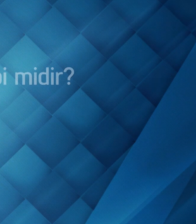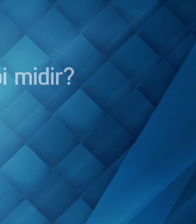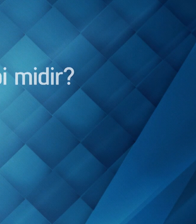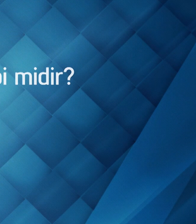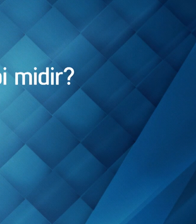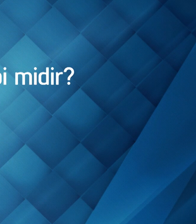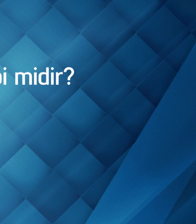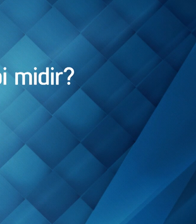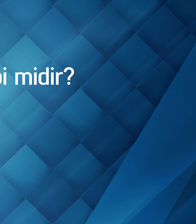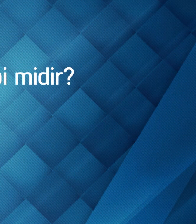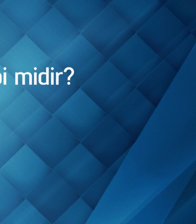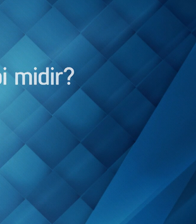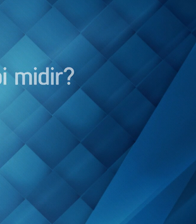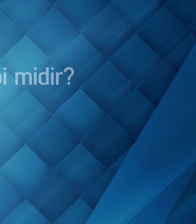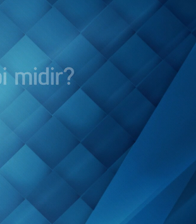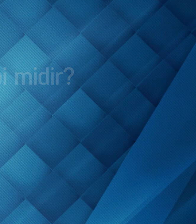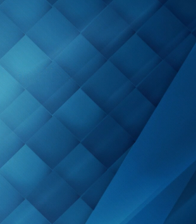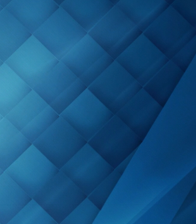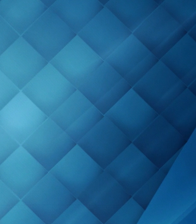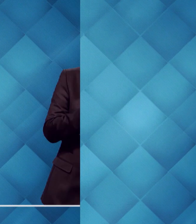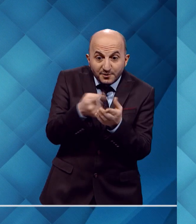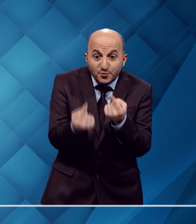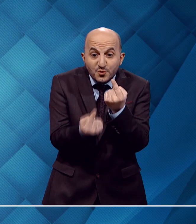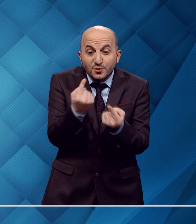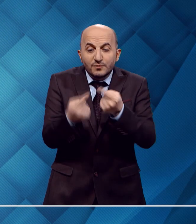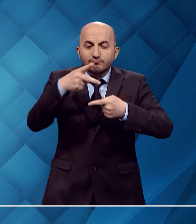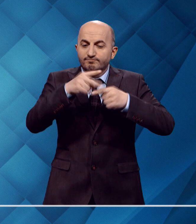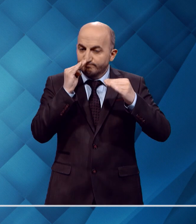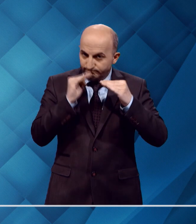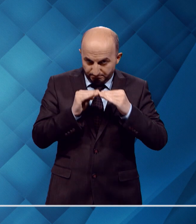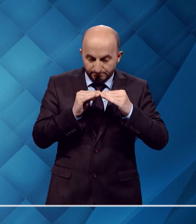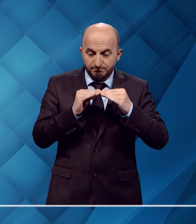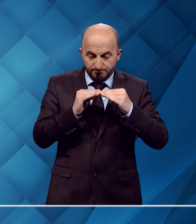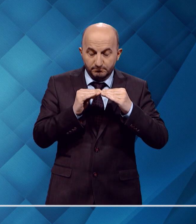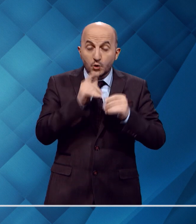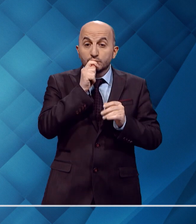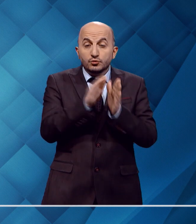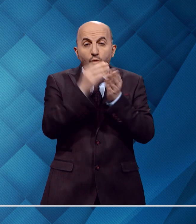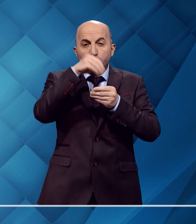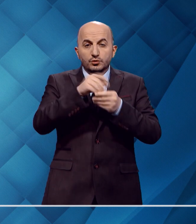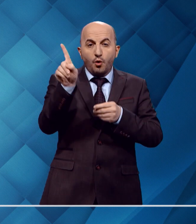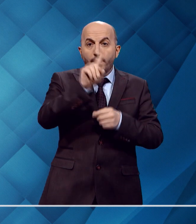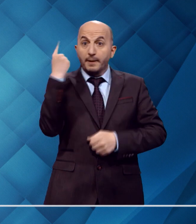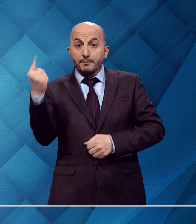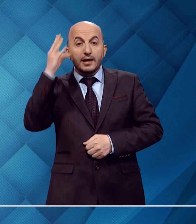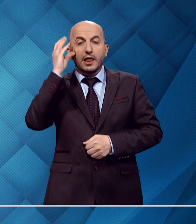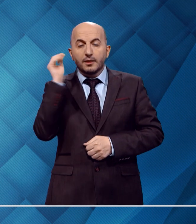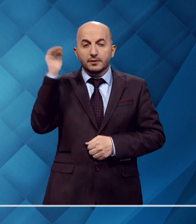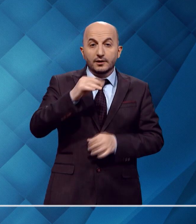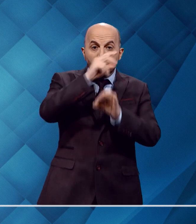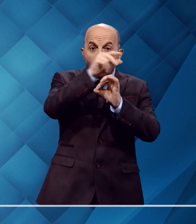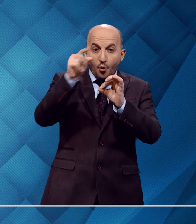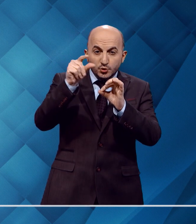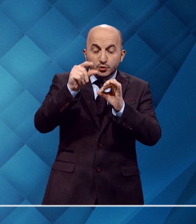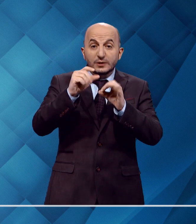Tarım ürünleri zekata tabi midir? Tarım ürünleri zekata tabidir. Sözlükte onda bir anlamına